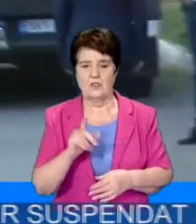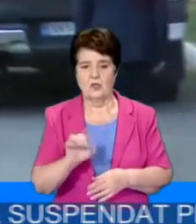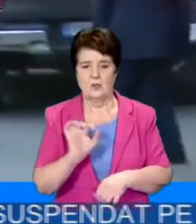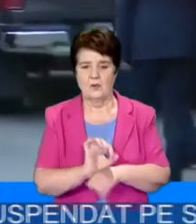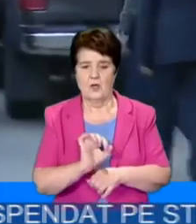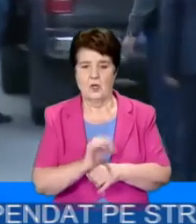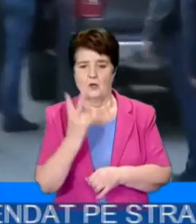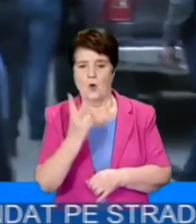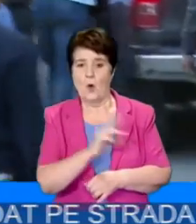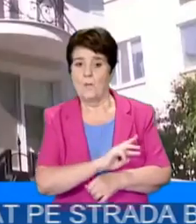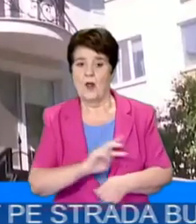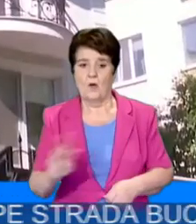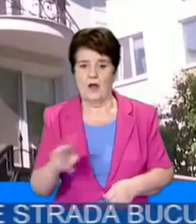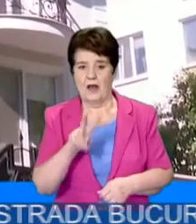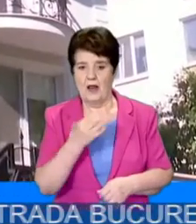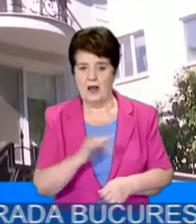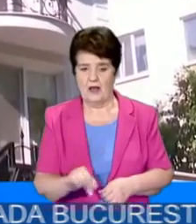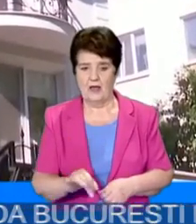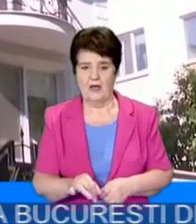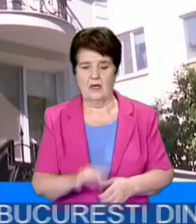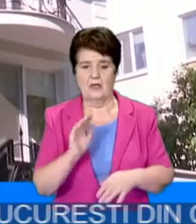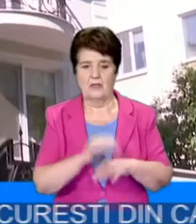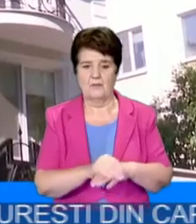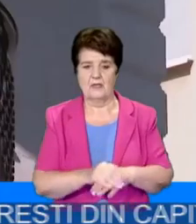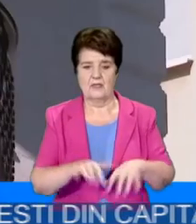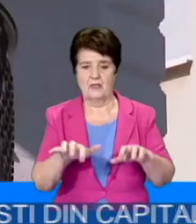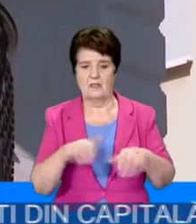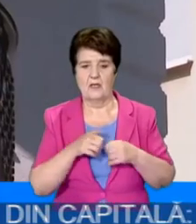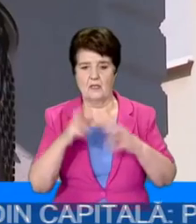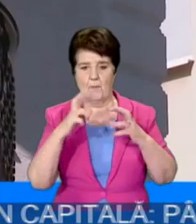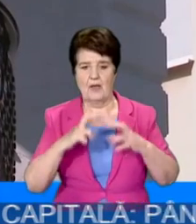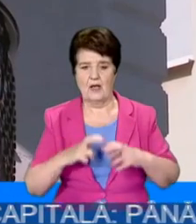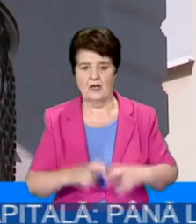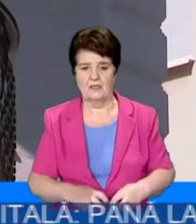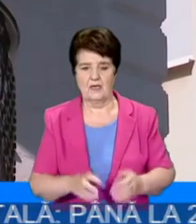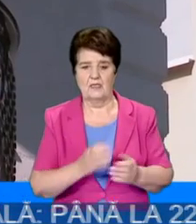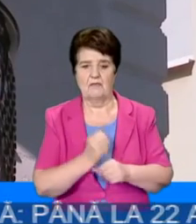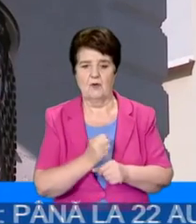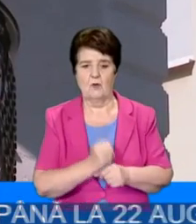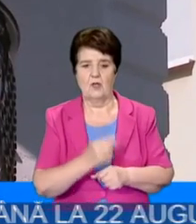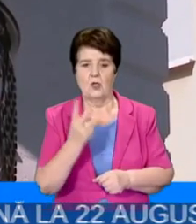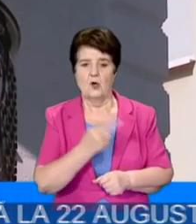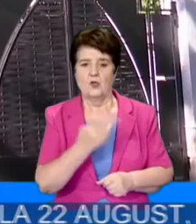2 milioane de lei bani depistați și ridicați în timpul perchezițiilor efectuate la